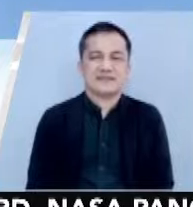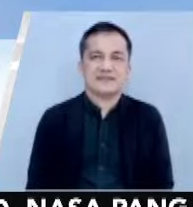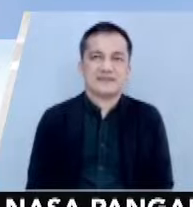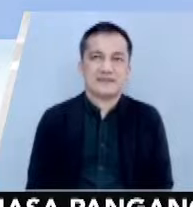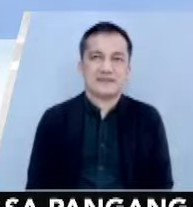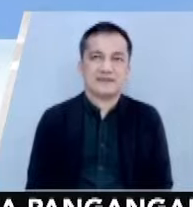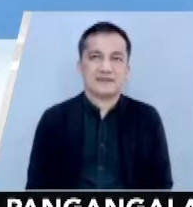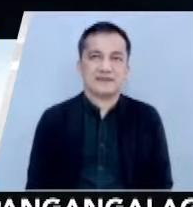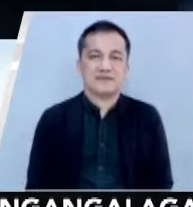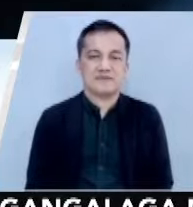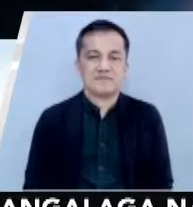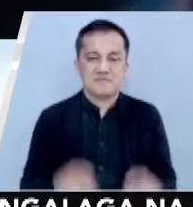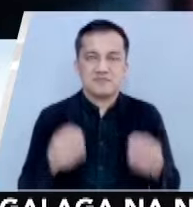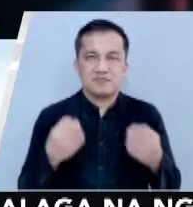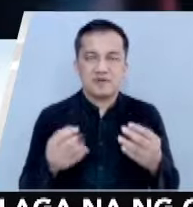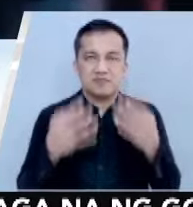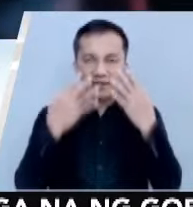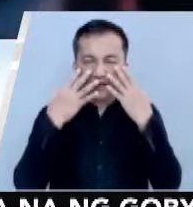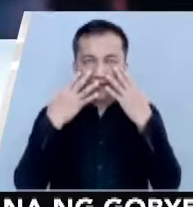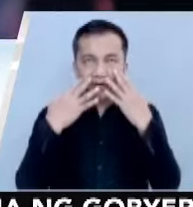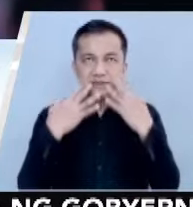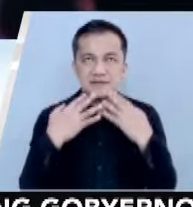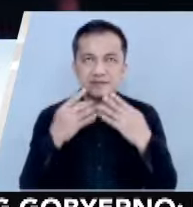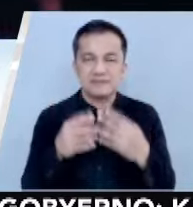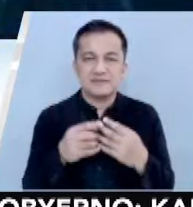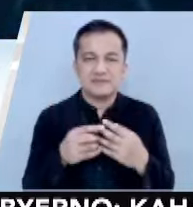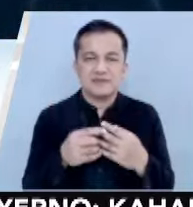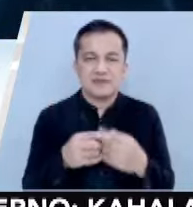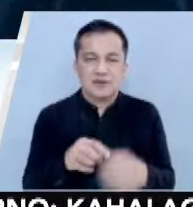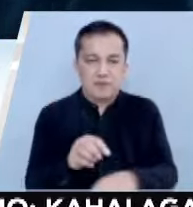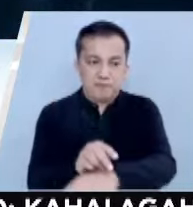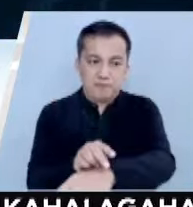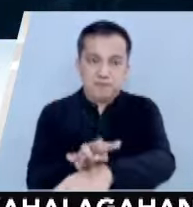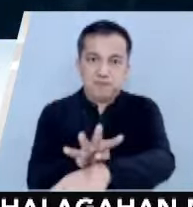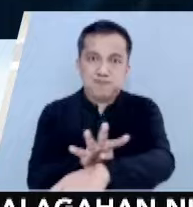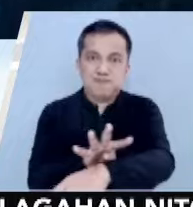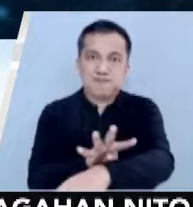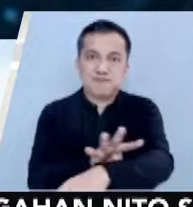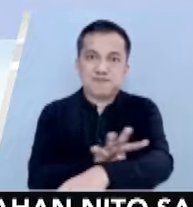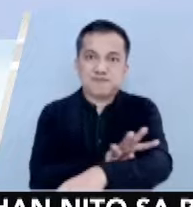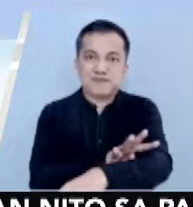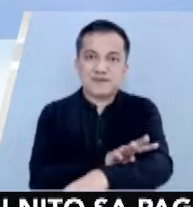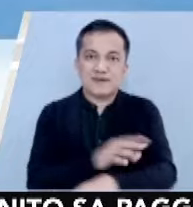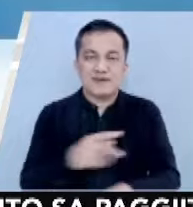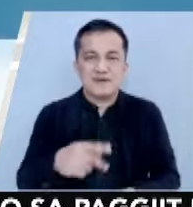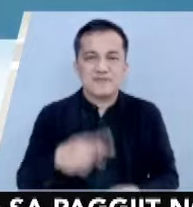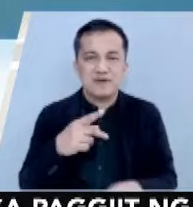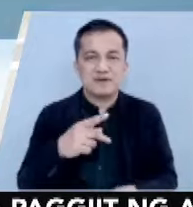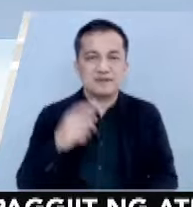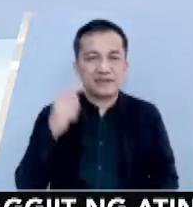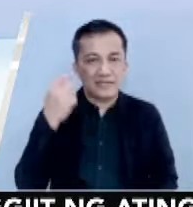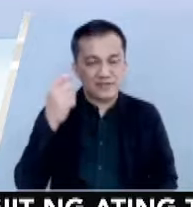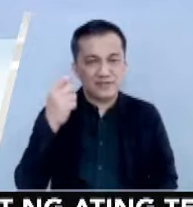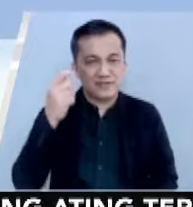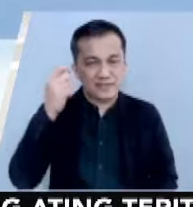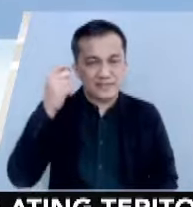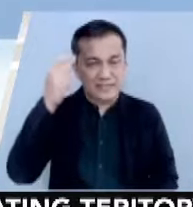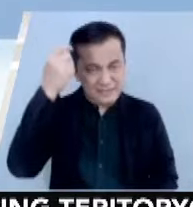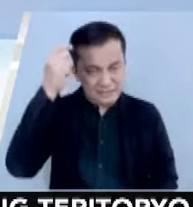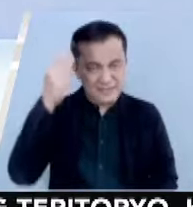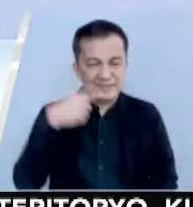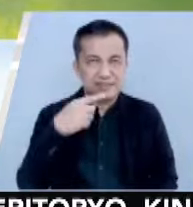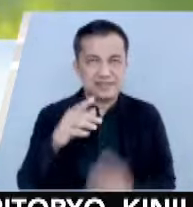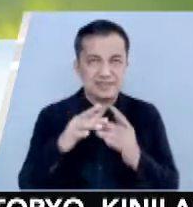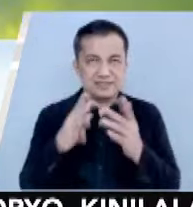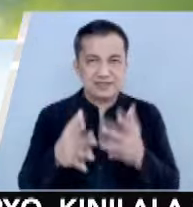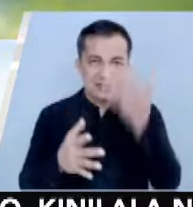Marami raw ang napaiyak, nagka-goosebumps at naging proud titos and titas ang netizens sa galing ni Zia.